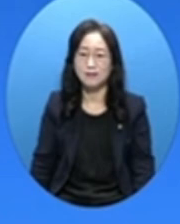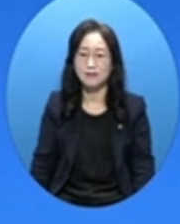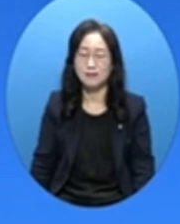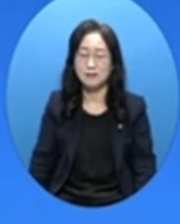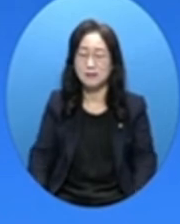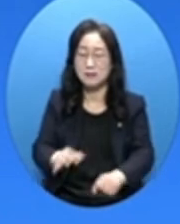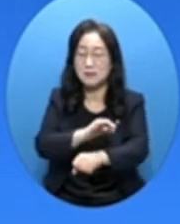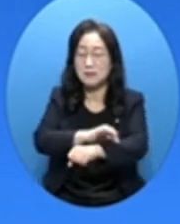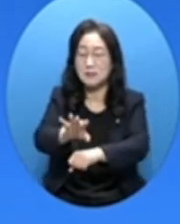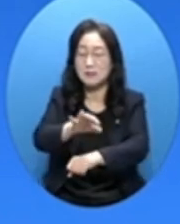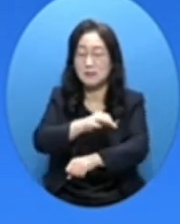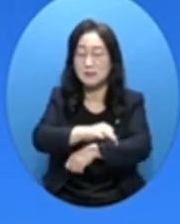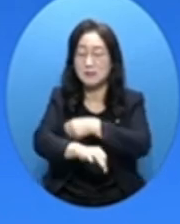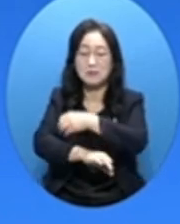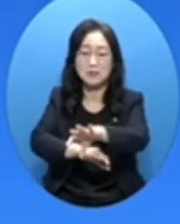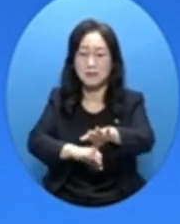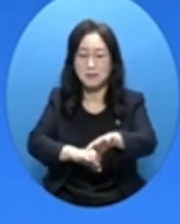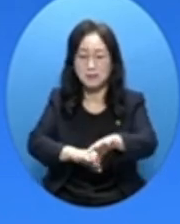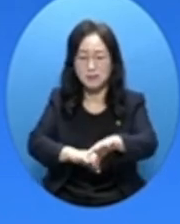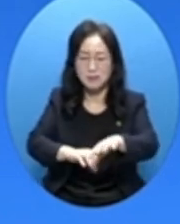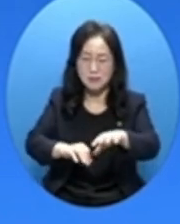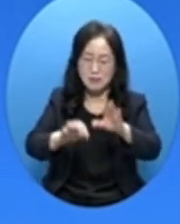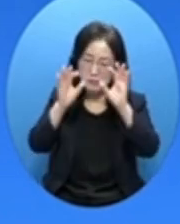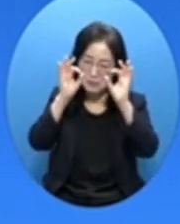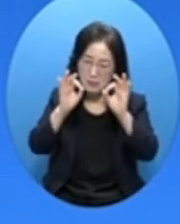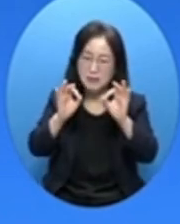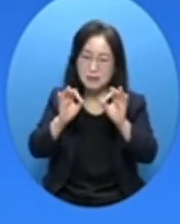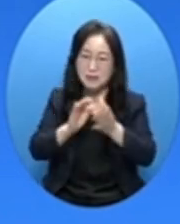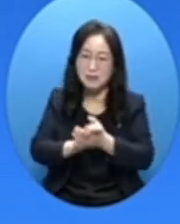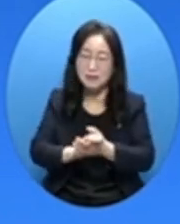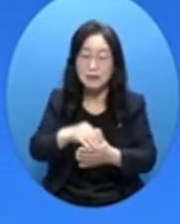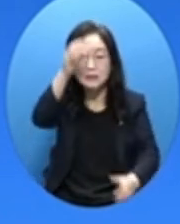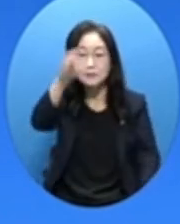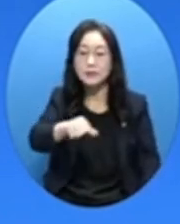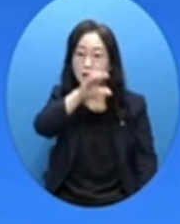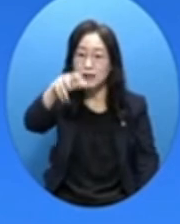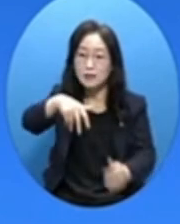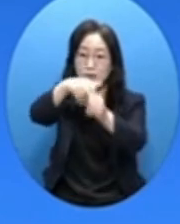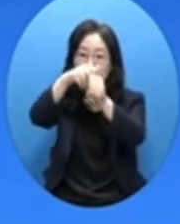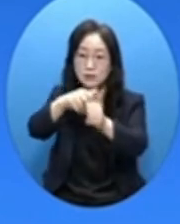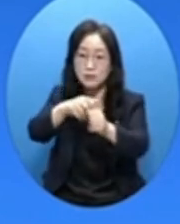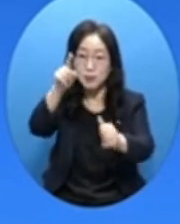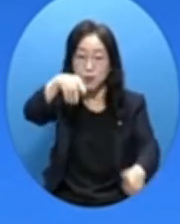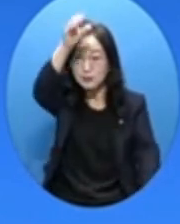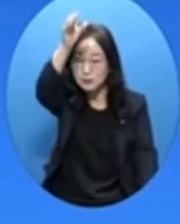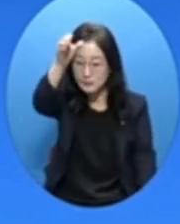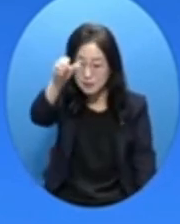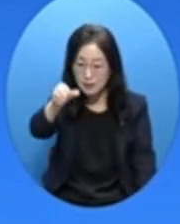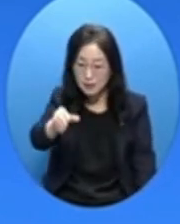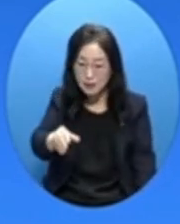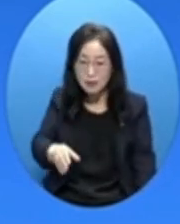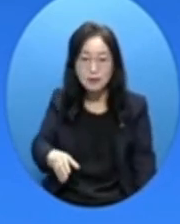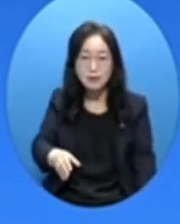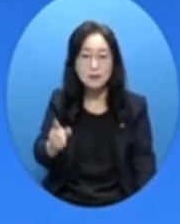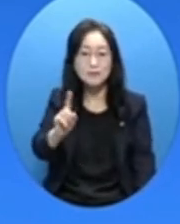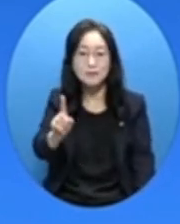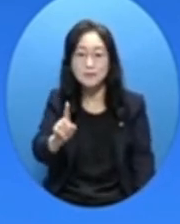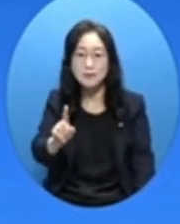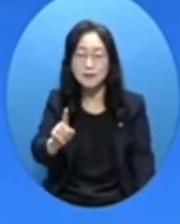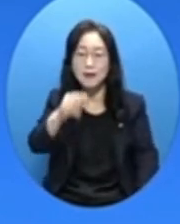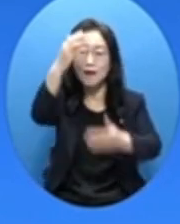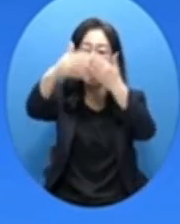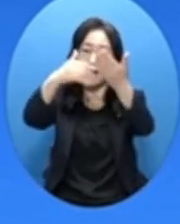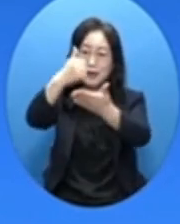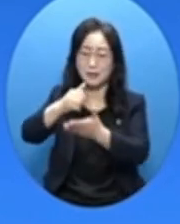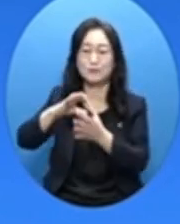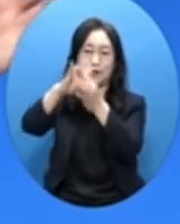소홀히 행하는 것을 우리가 알 수 있습니다. 십자가에서 위로 아래로 내려온 것이 수익선이 하나님